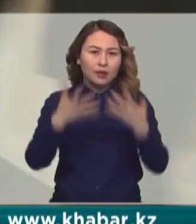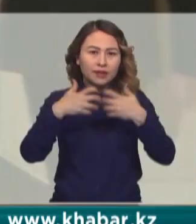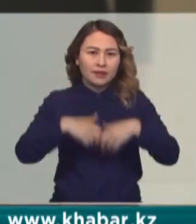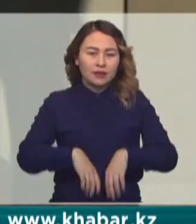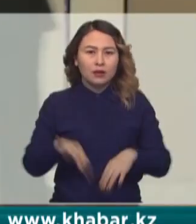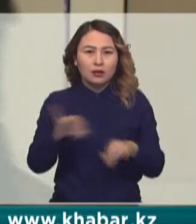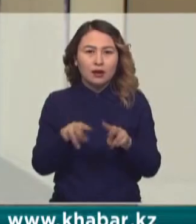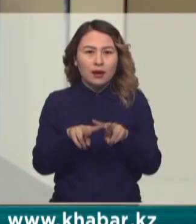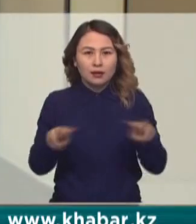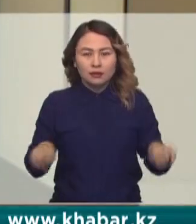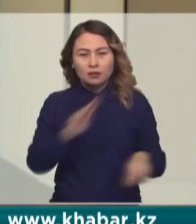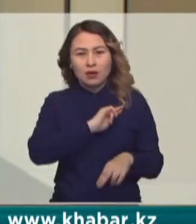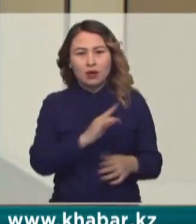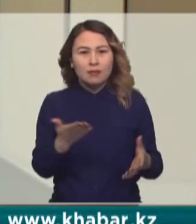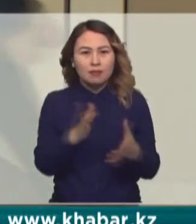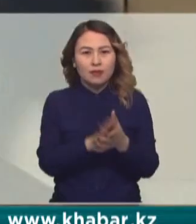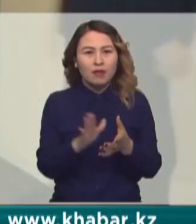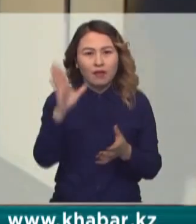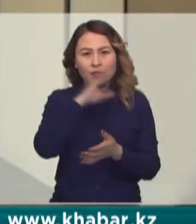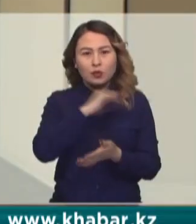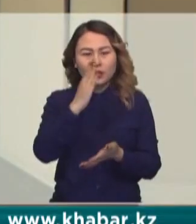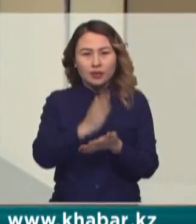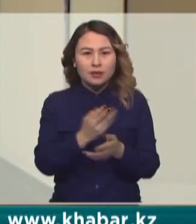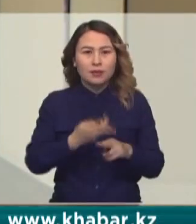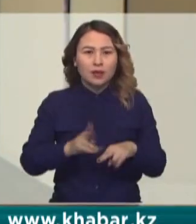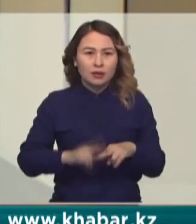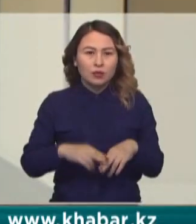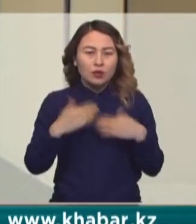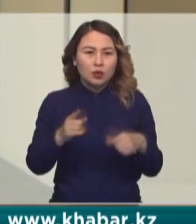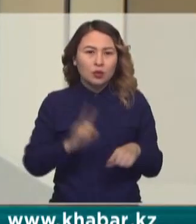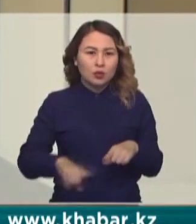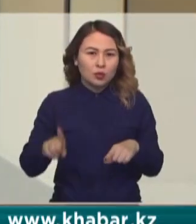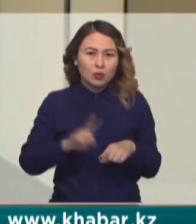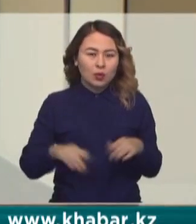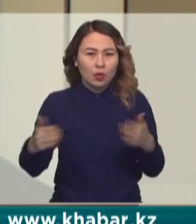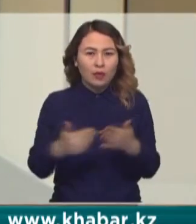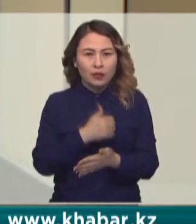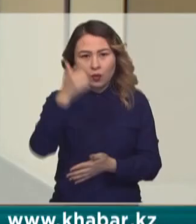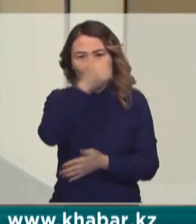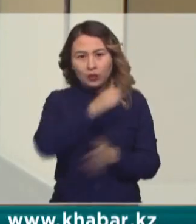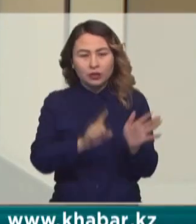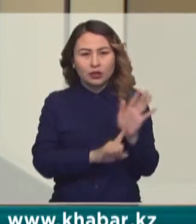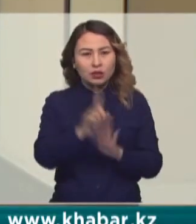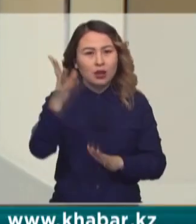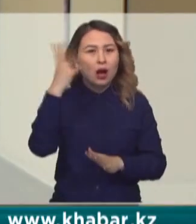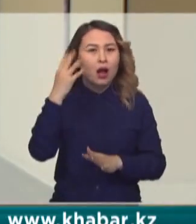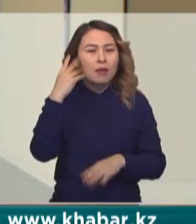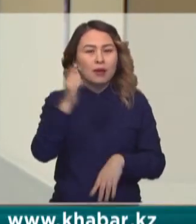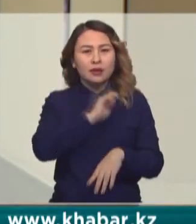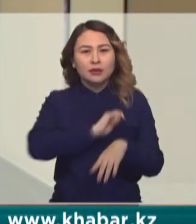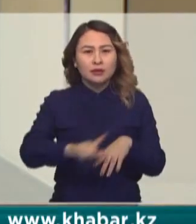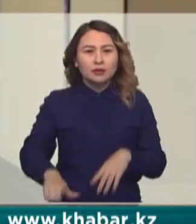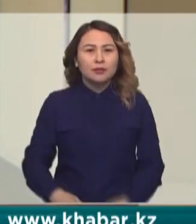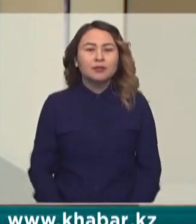қатар тең дәрежеде таныстыруға мүмкіндік алды. Солардың бірі жақында жаңа жылдан бастап Алматыда енгізілген сергек